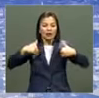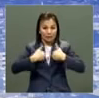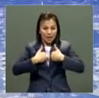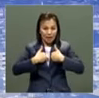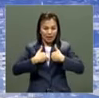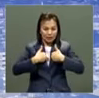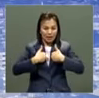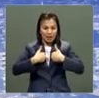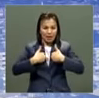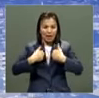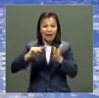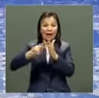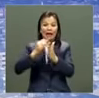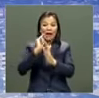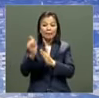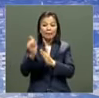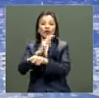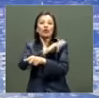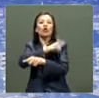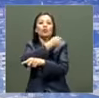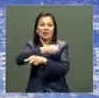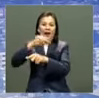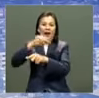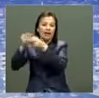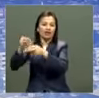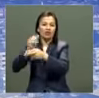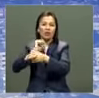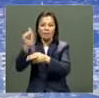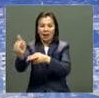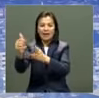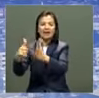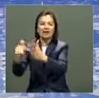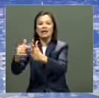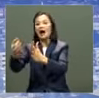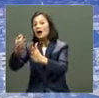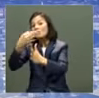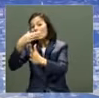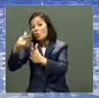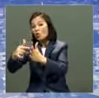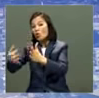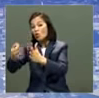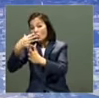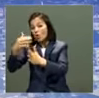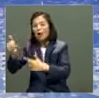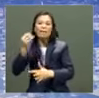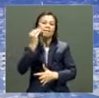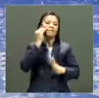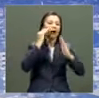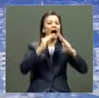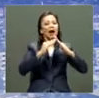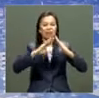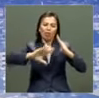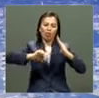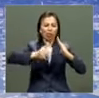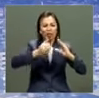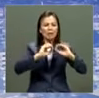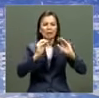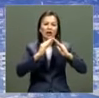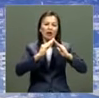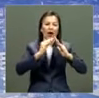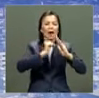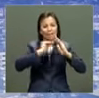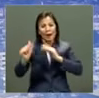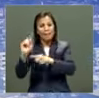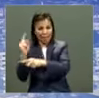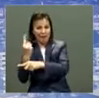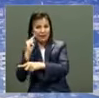การรักษาครั้งแรกโรงพยาบาลเอกชนแห่งหนึ่งก็ได้ยากลับไปทานที่บ้านแต่ทานแล้วก็อาการไม่ดีขึ้นก็กลับมารักษา